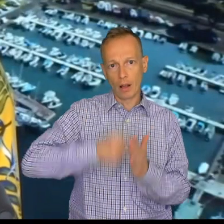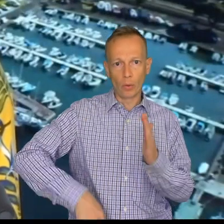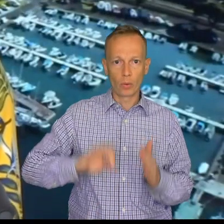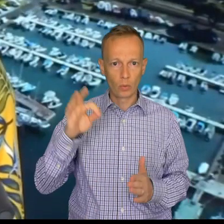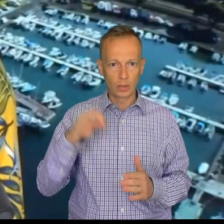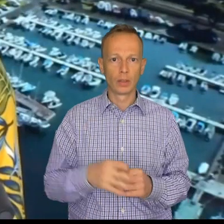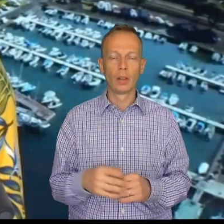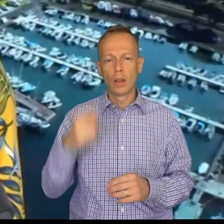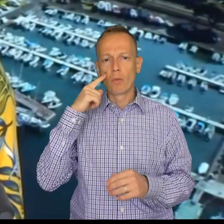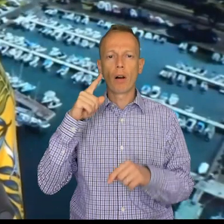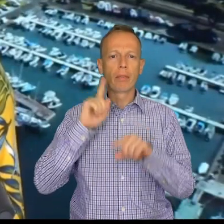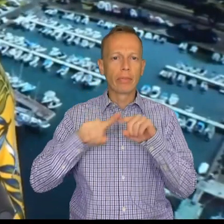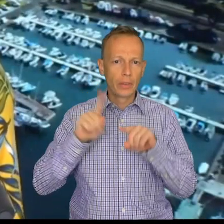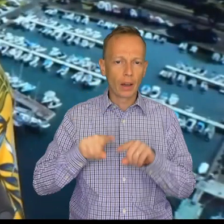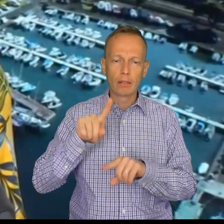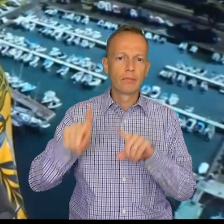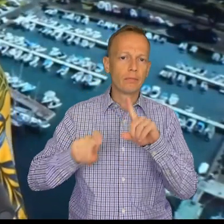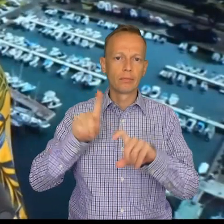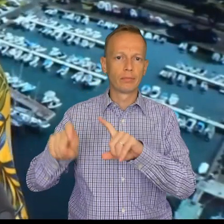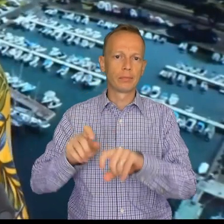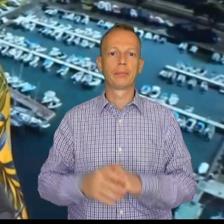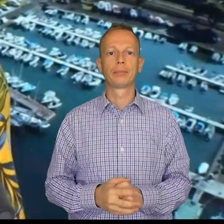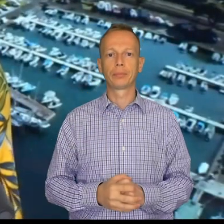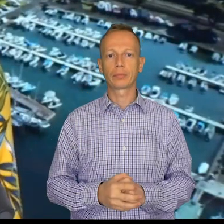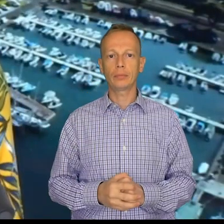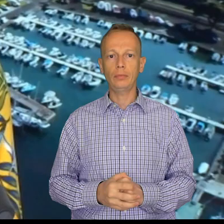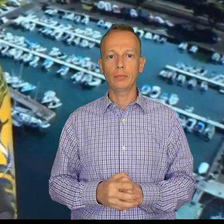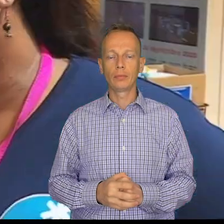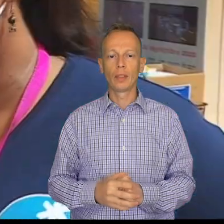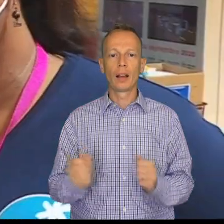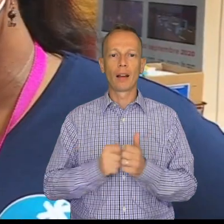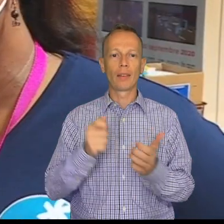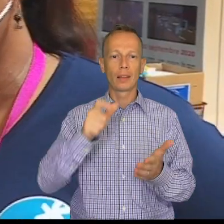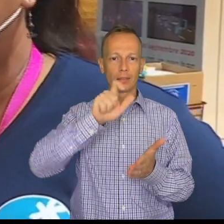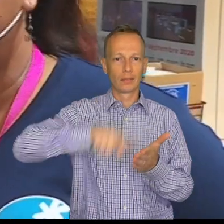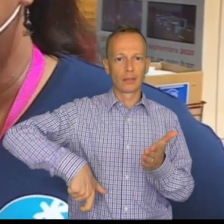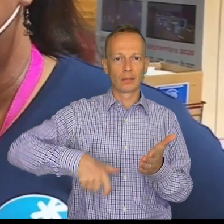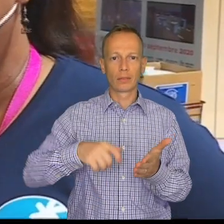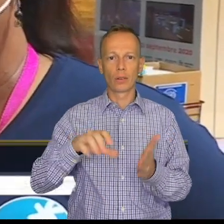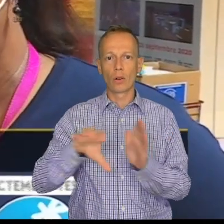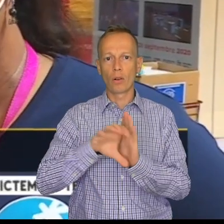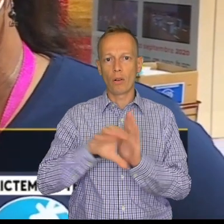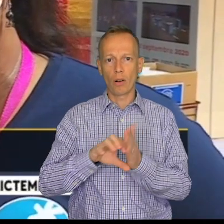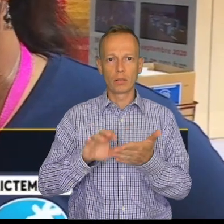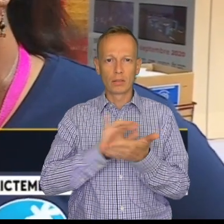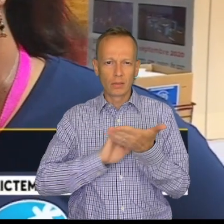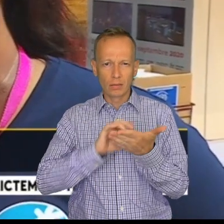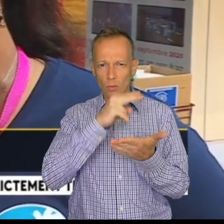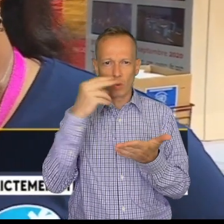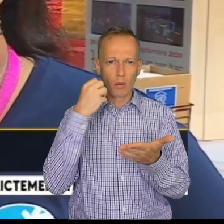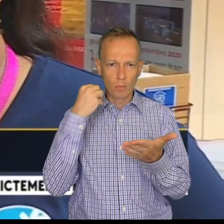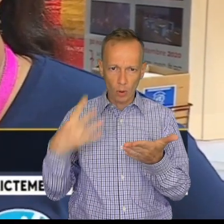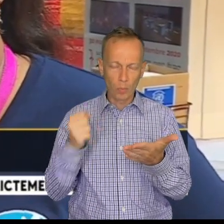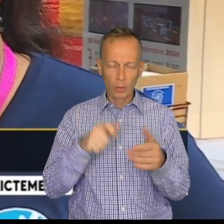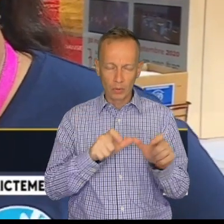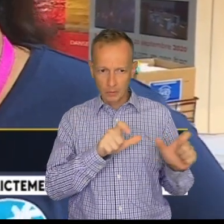une amende. Les précisions au micro d'Ismaël Tahiata et Sandrouli. Grâce au QR code, on peut les identifier et les suivre pour ensuite